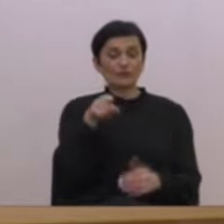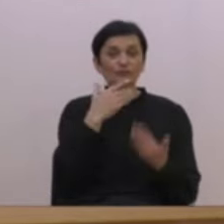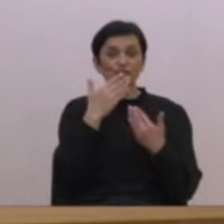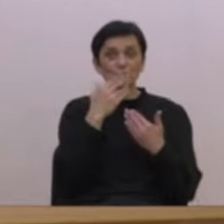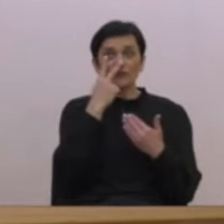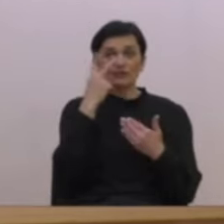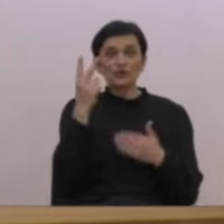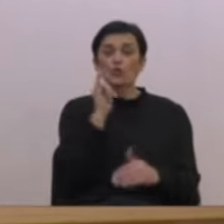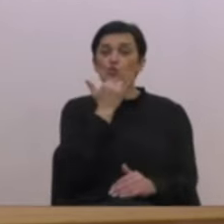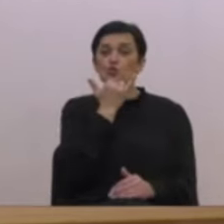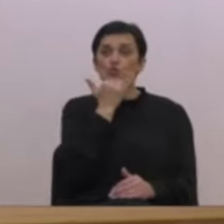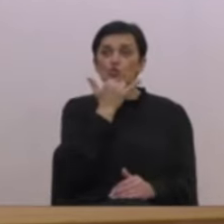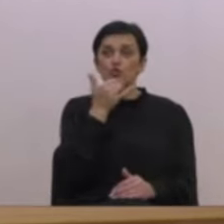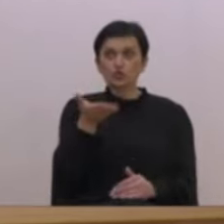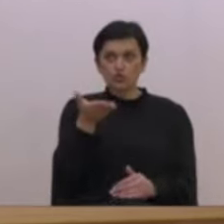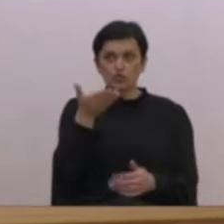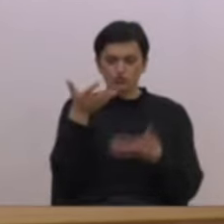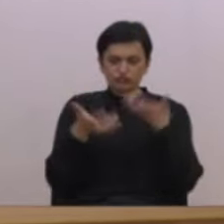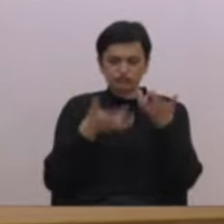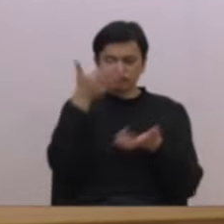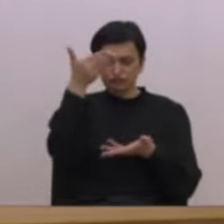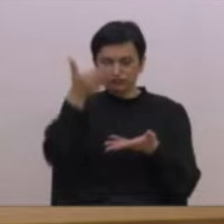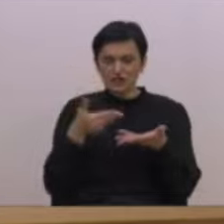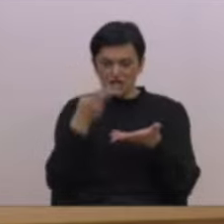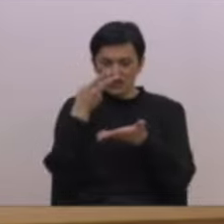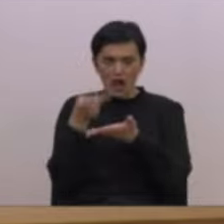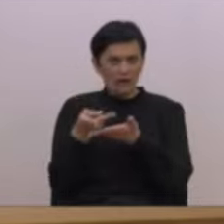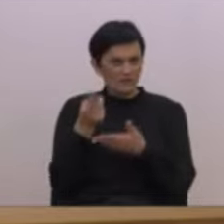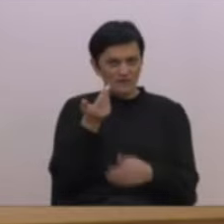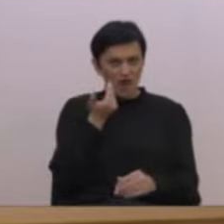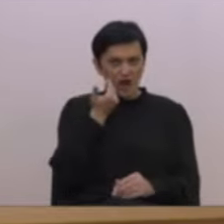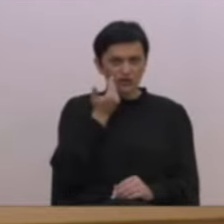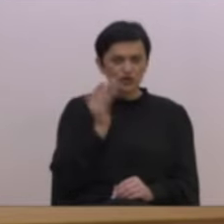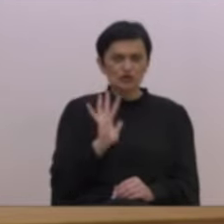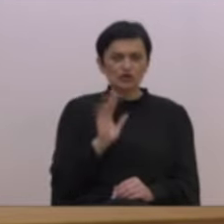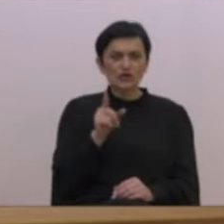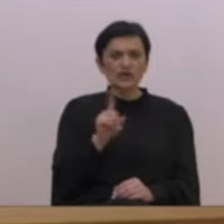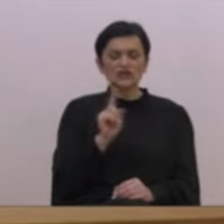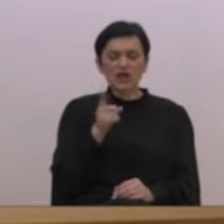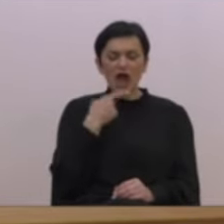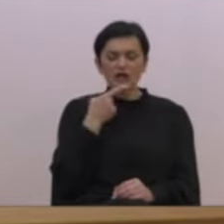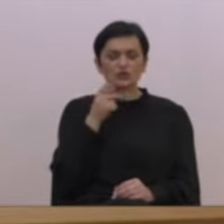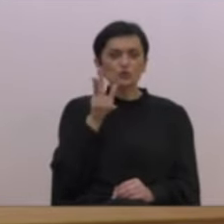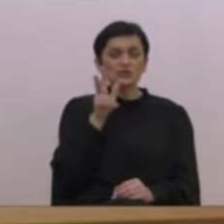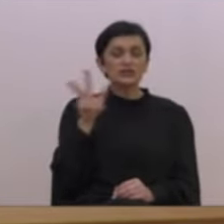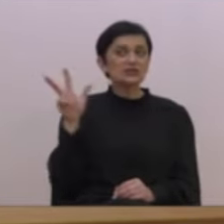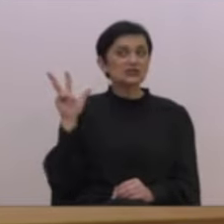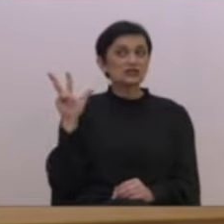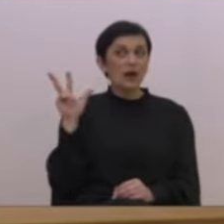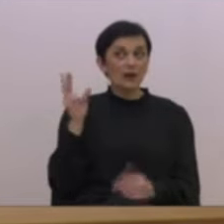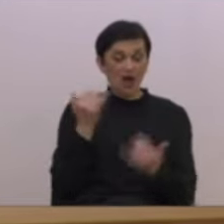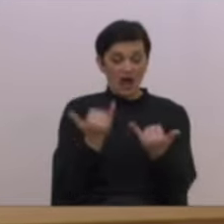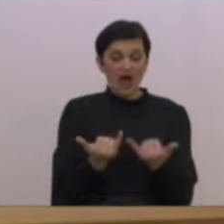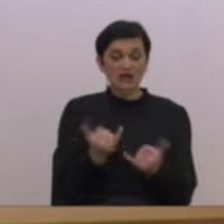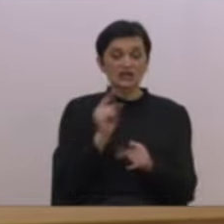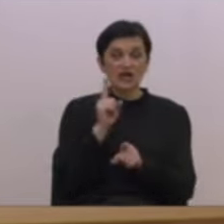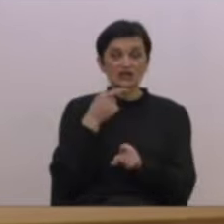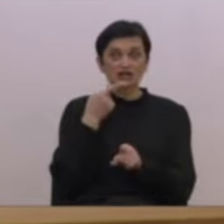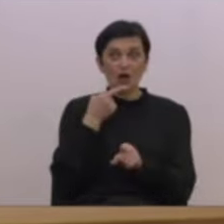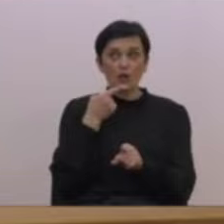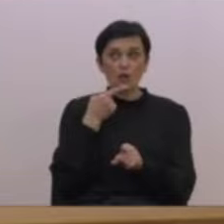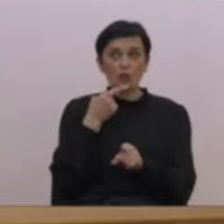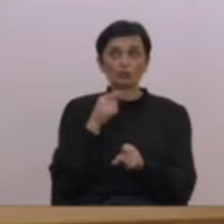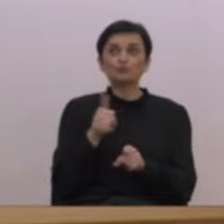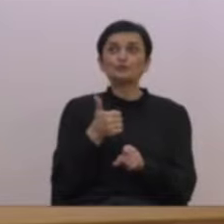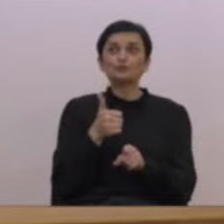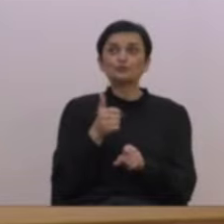ნახეთ YouTube-ში არ შეგრცხვებათ? Რას ამბობდით 3 წლის წინ და რას ამბობთ ახლა?